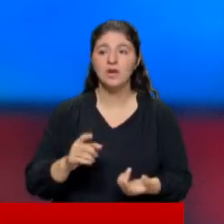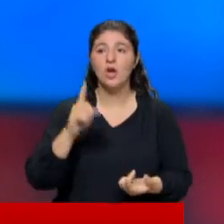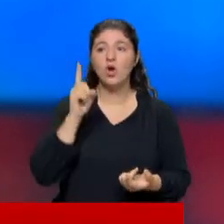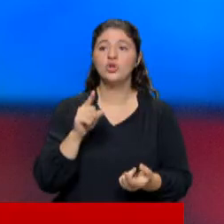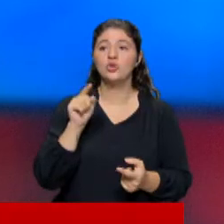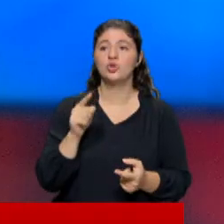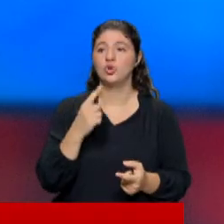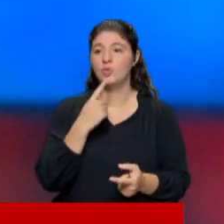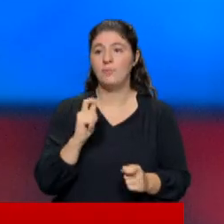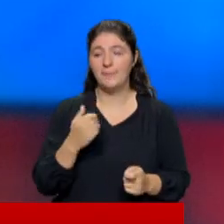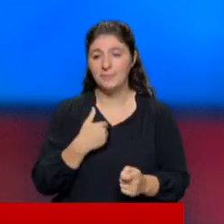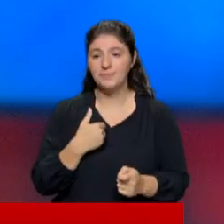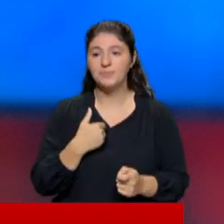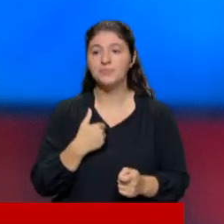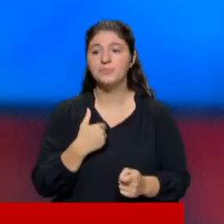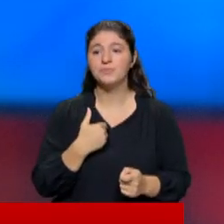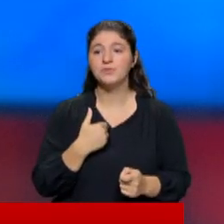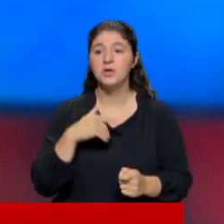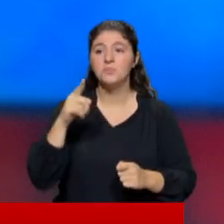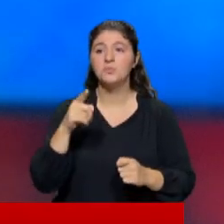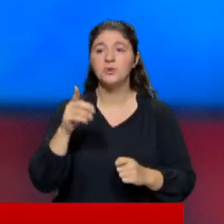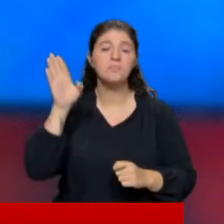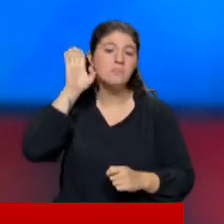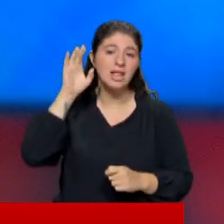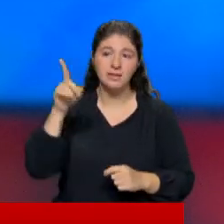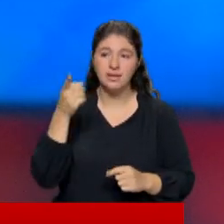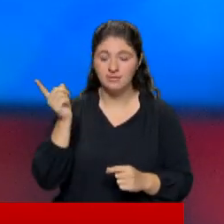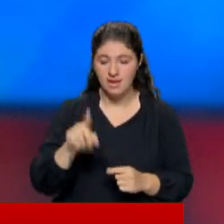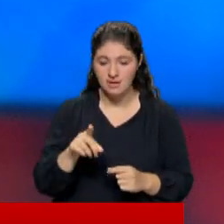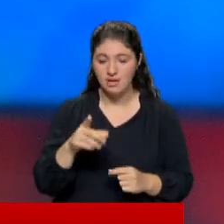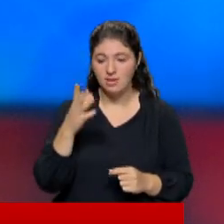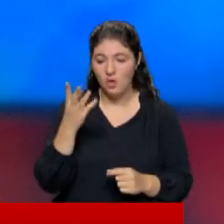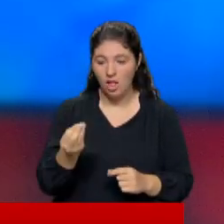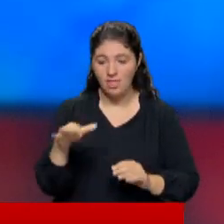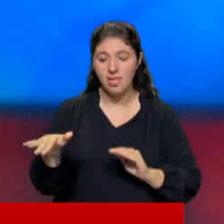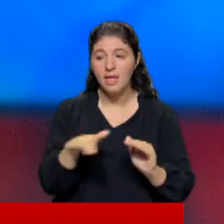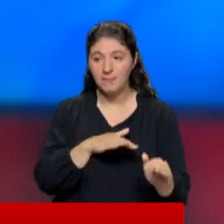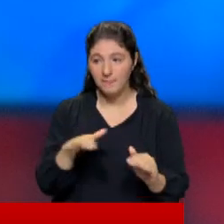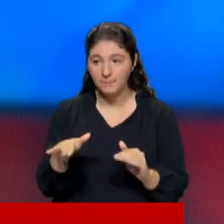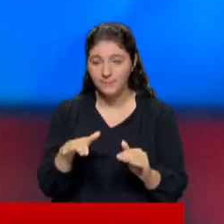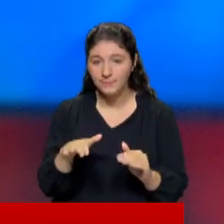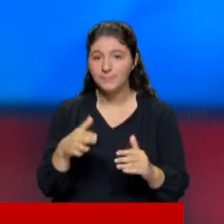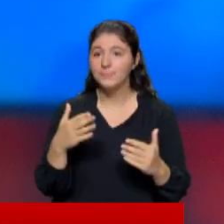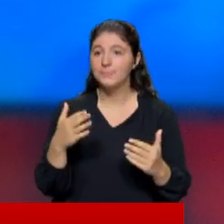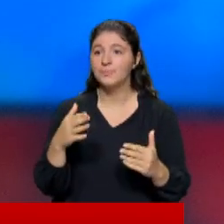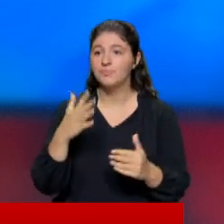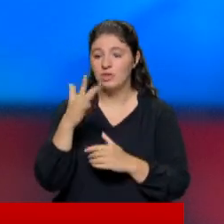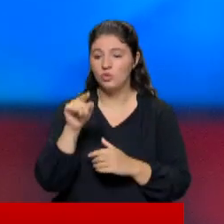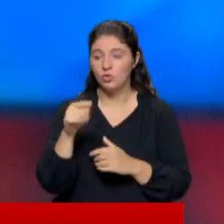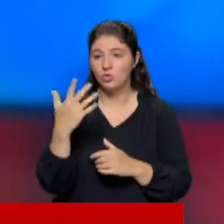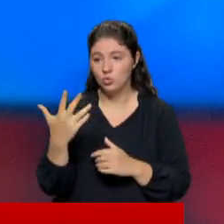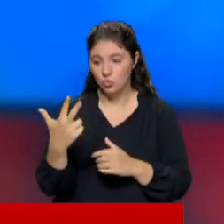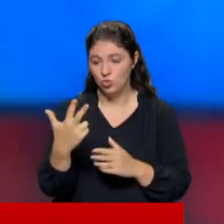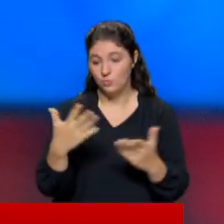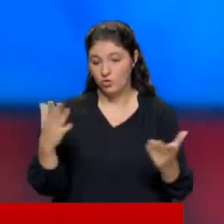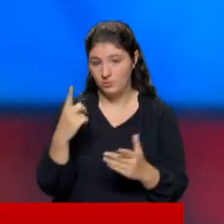Öncelikle şunu ifade edeyim. Bu Malatya'da tekrar olan deprem, ki 5.3